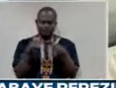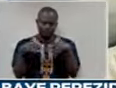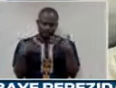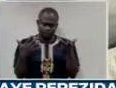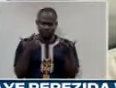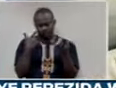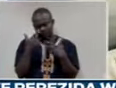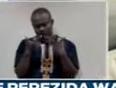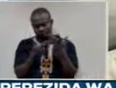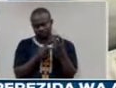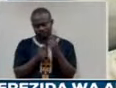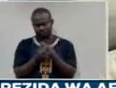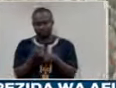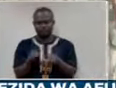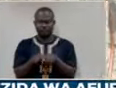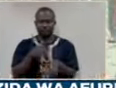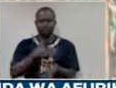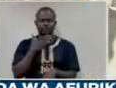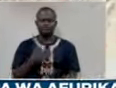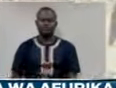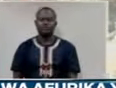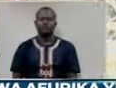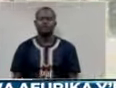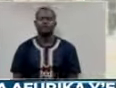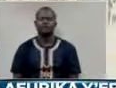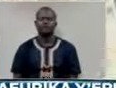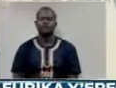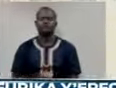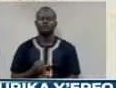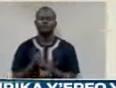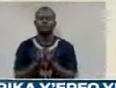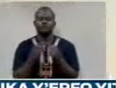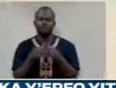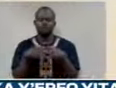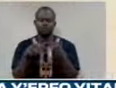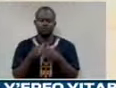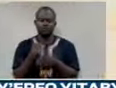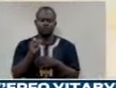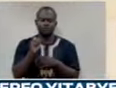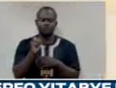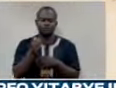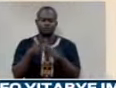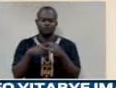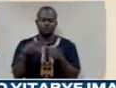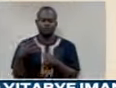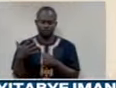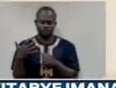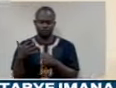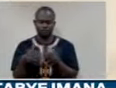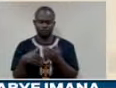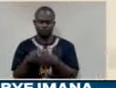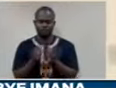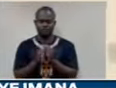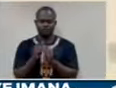ugarutse abona ko hari icyahindutse nabyo bikamushimisha ku myaka 19 uburebure bwa 1.75 ndetse